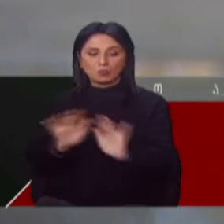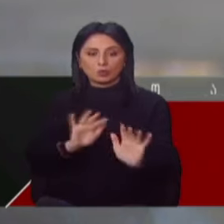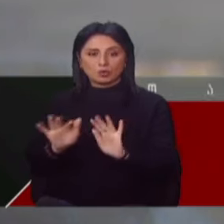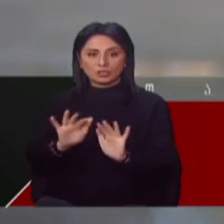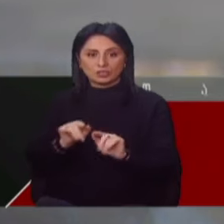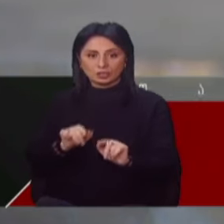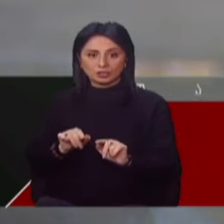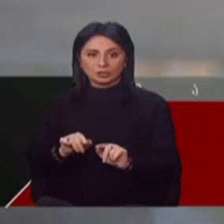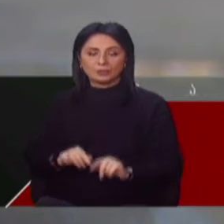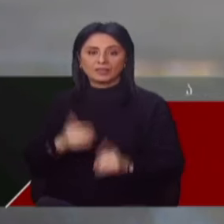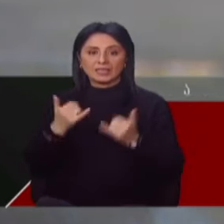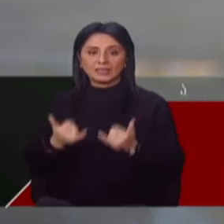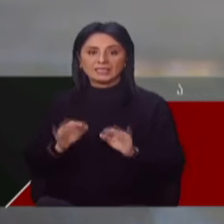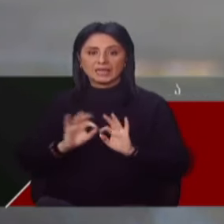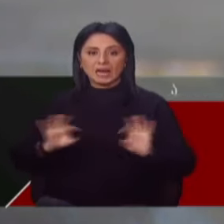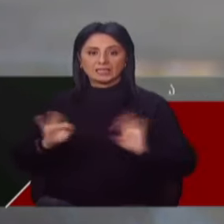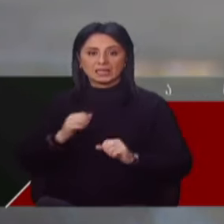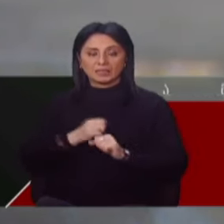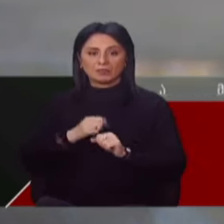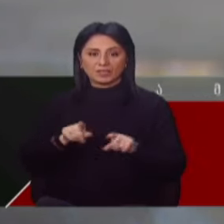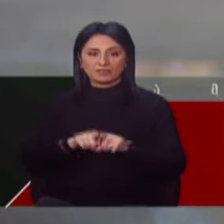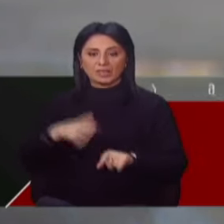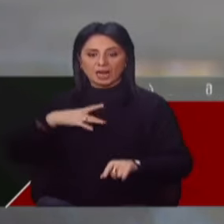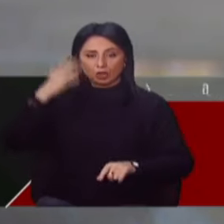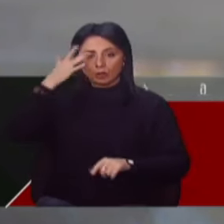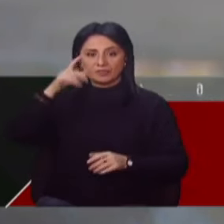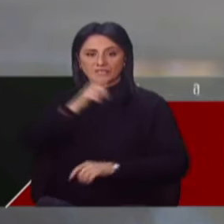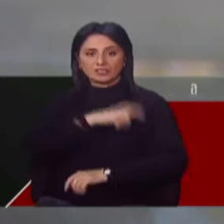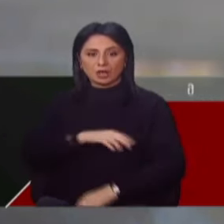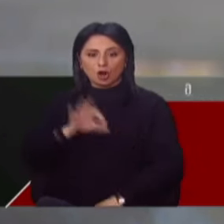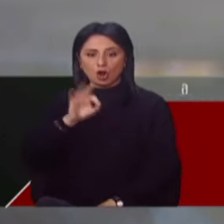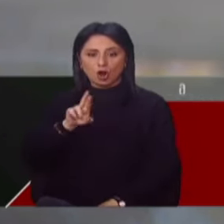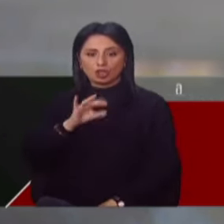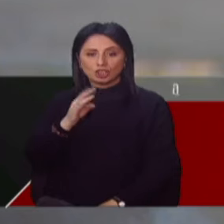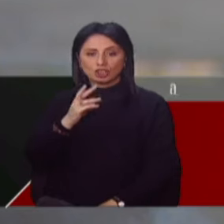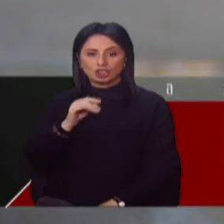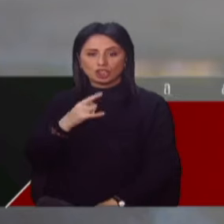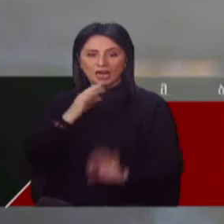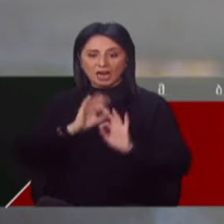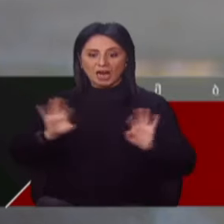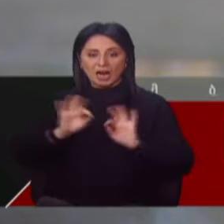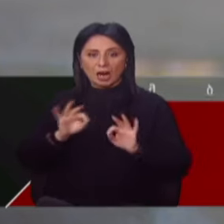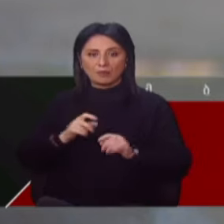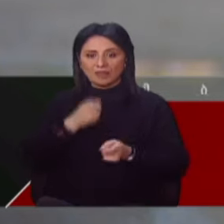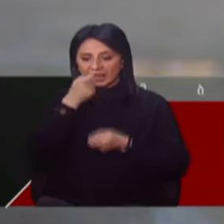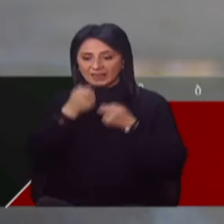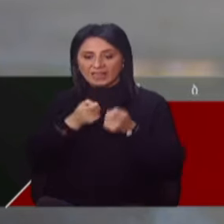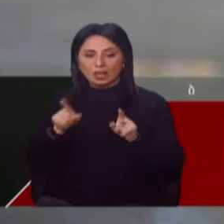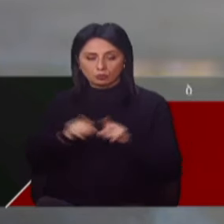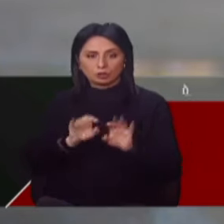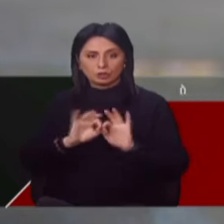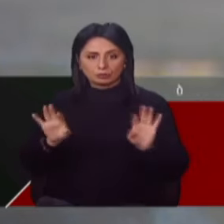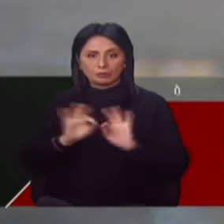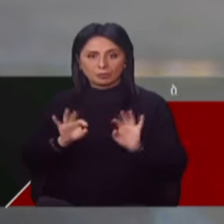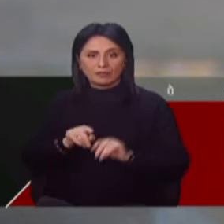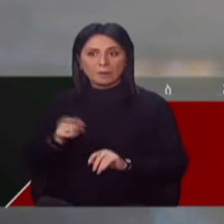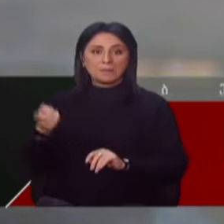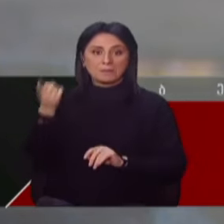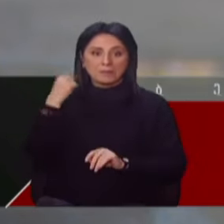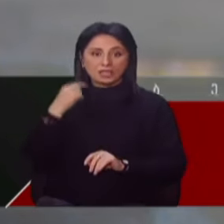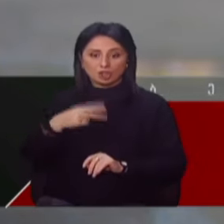საგამოძიებო პროცესში. დღესვე განცხადება გააკეთა ასევე ქართულ ოცნების წევრმა ბექაოდი შარიამ და მან განმარტა და გარკვეულ დეტალებზეც ისაუბრა, რომ